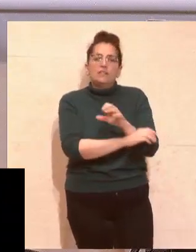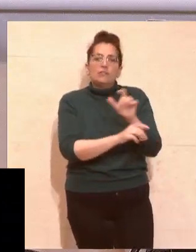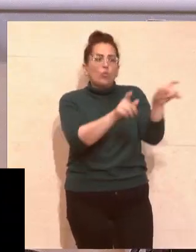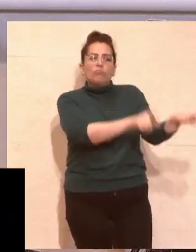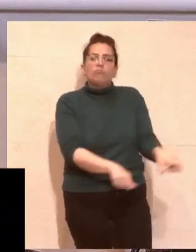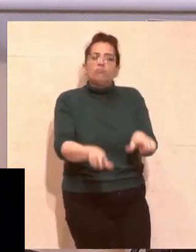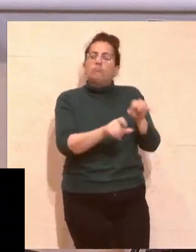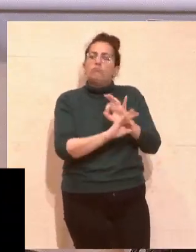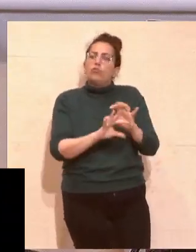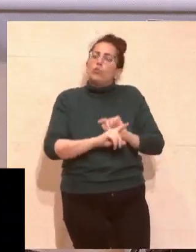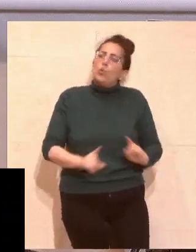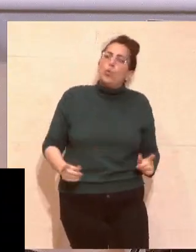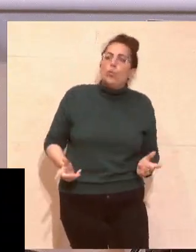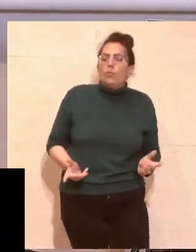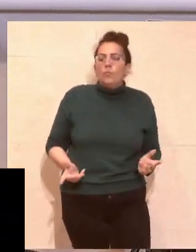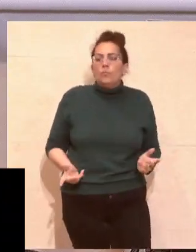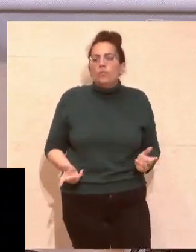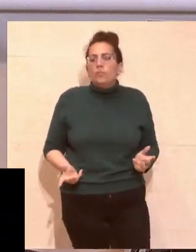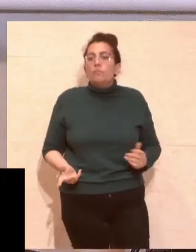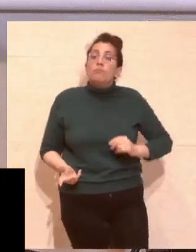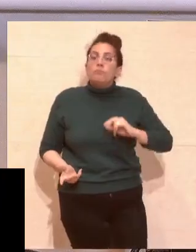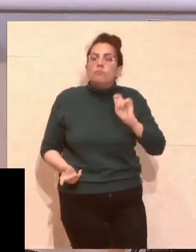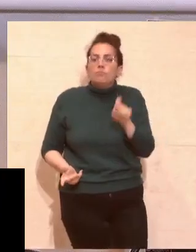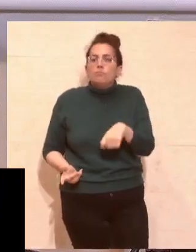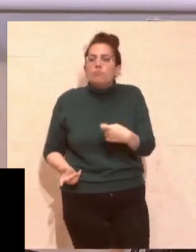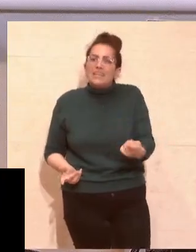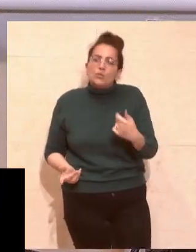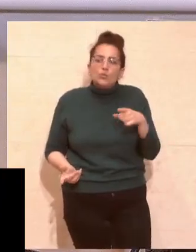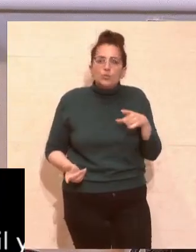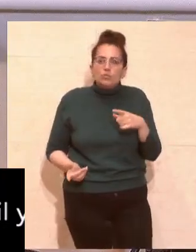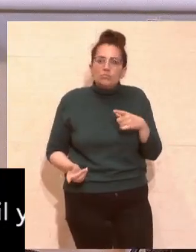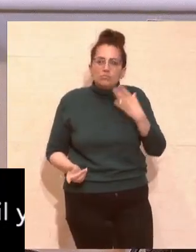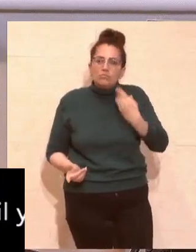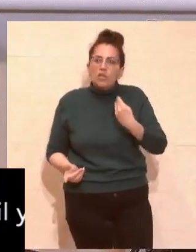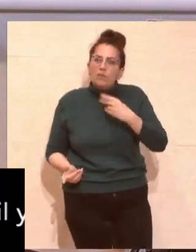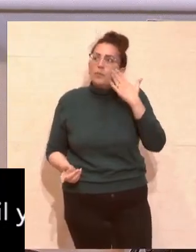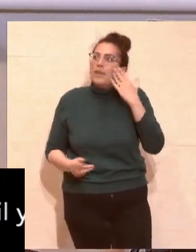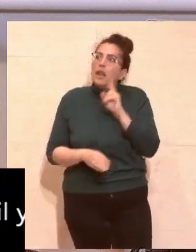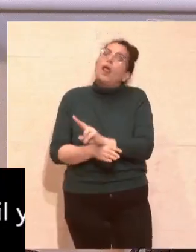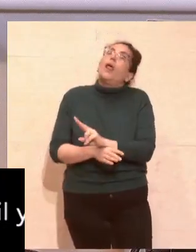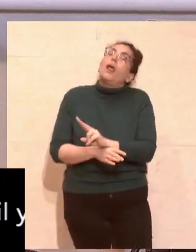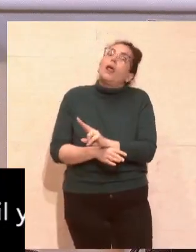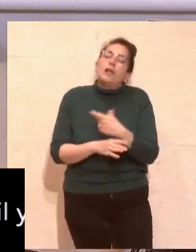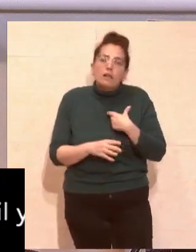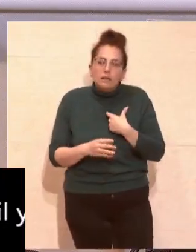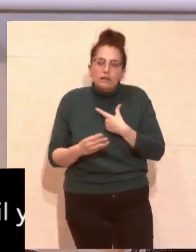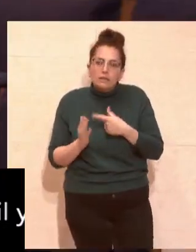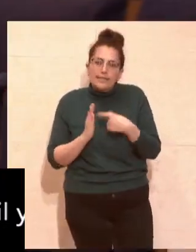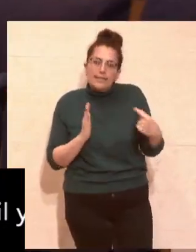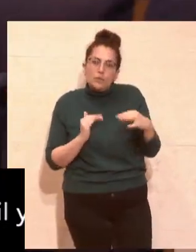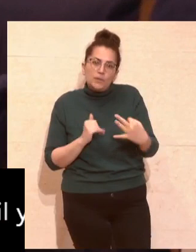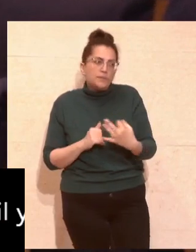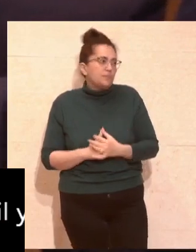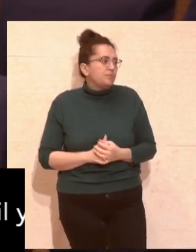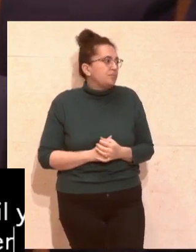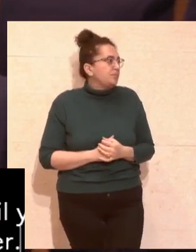parce que le fait n'y est pas. Mais il y a plein d'effets négatifs des écrans chez les enfants. Il faut bien sûr les réguler. Si je peux pas me mettre